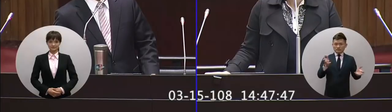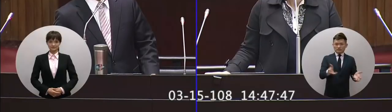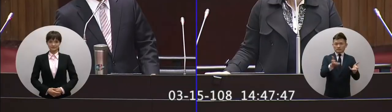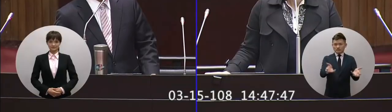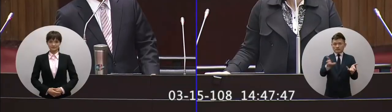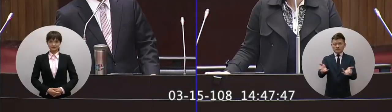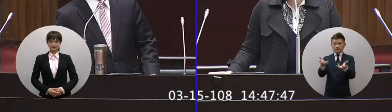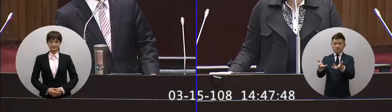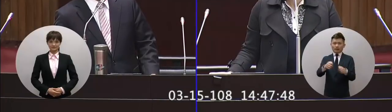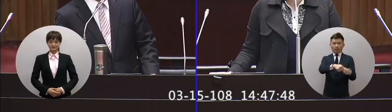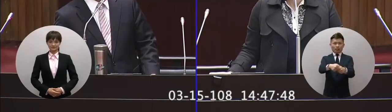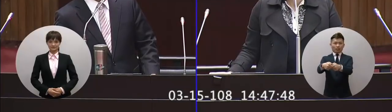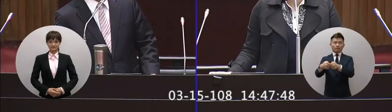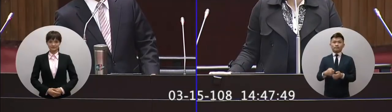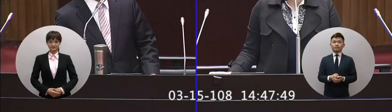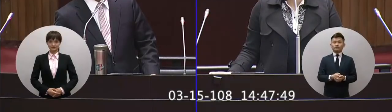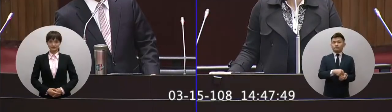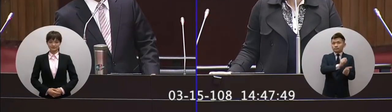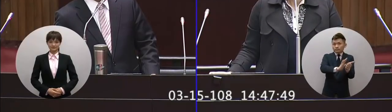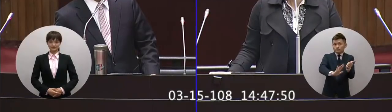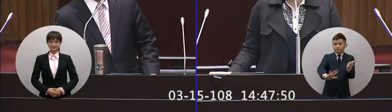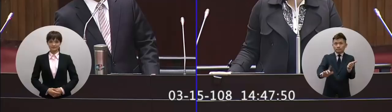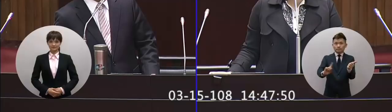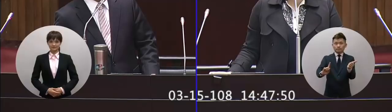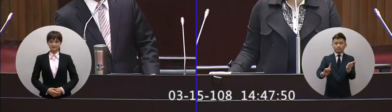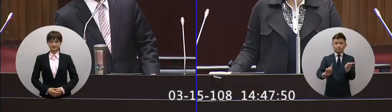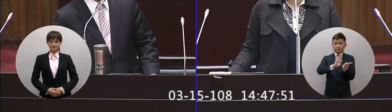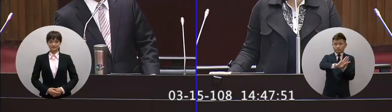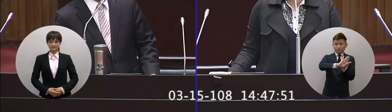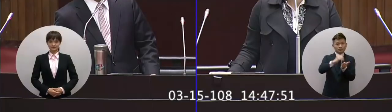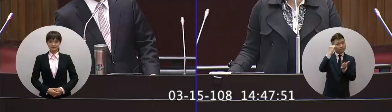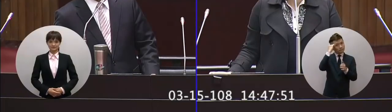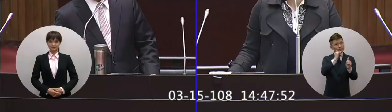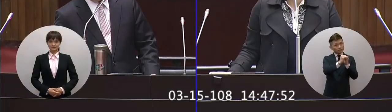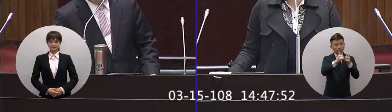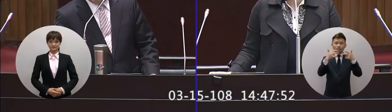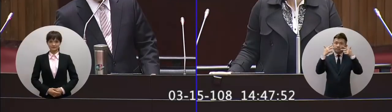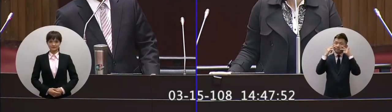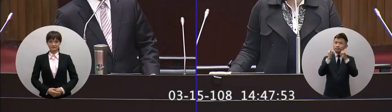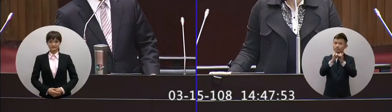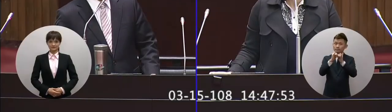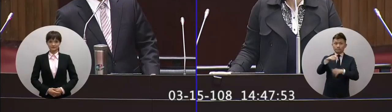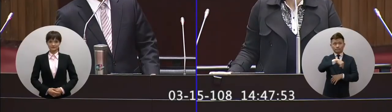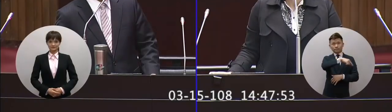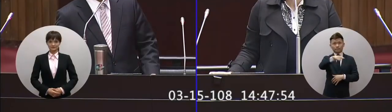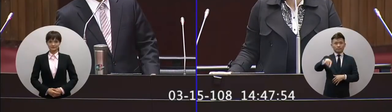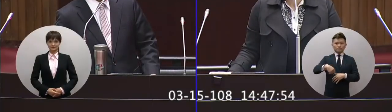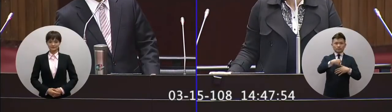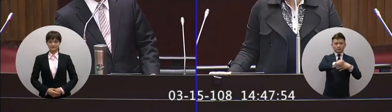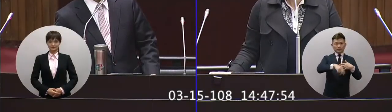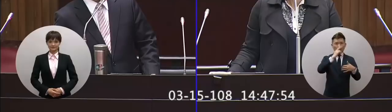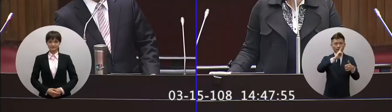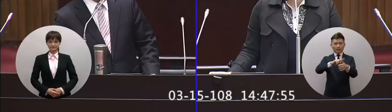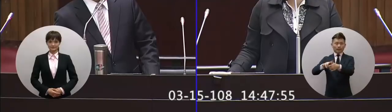发，而这样的开发造成了东部的居民以及原住民族的这样的一个伤